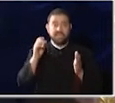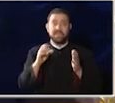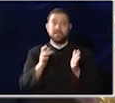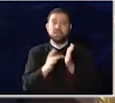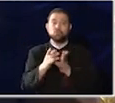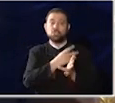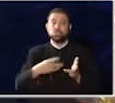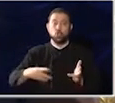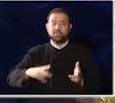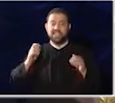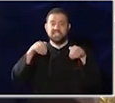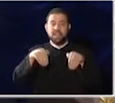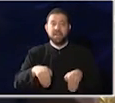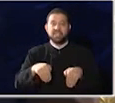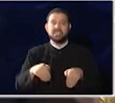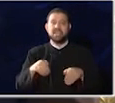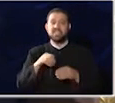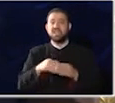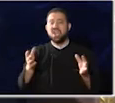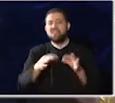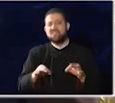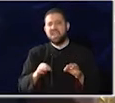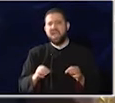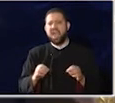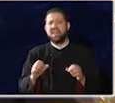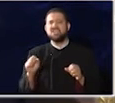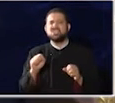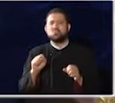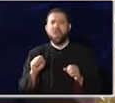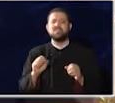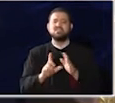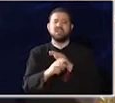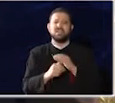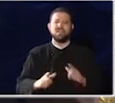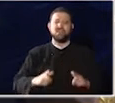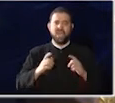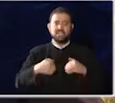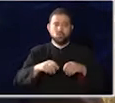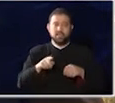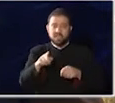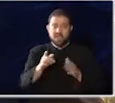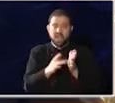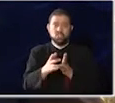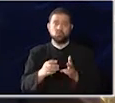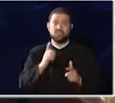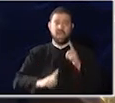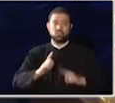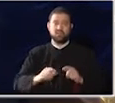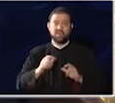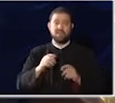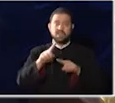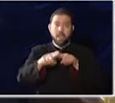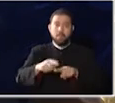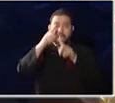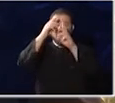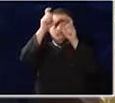este prezent în fiecare situație din viața noastră. Hristos a suferit pe cruce, a trecut prin moarte